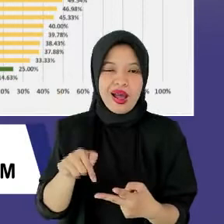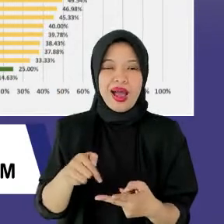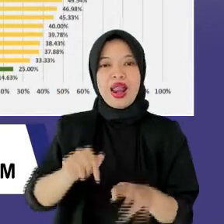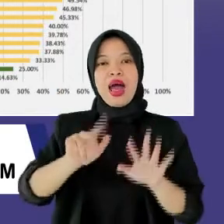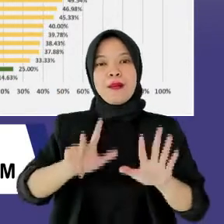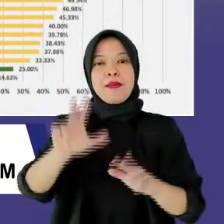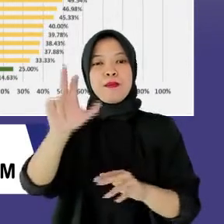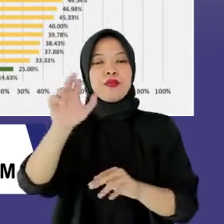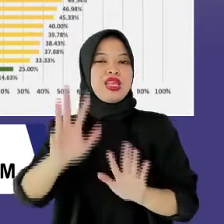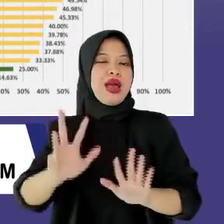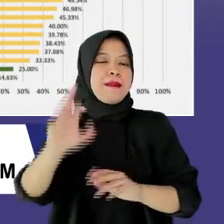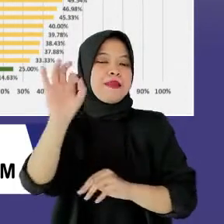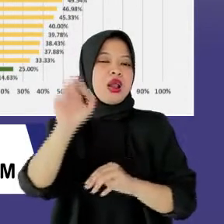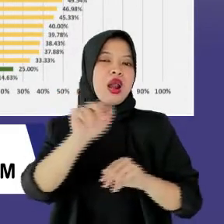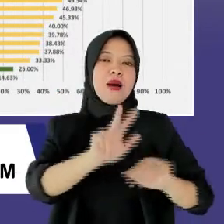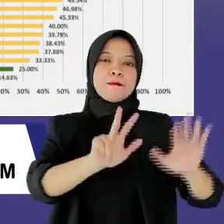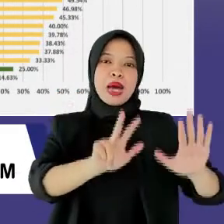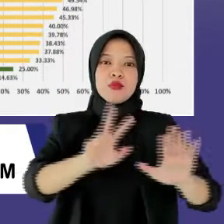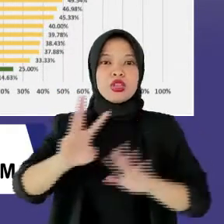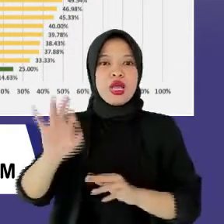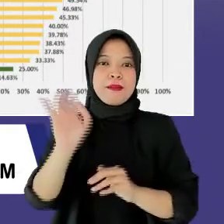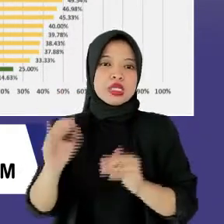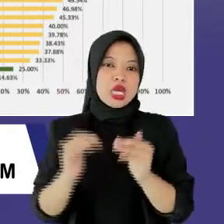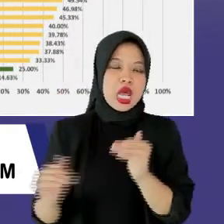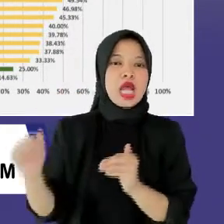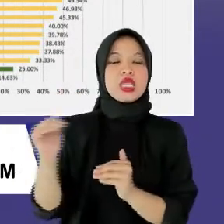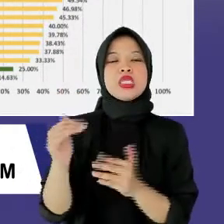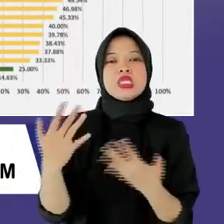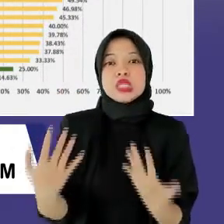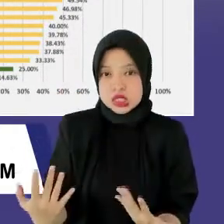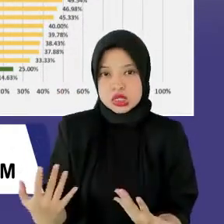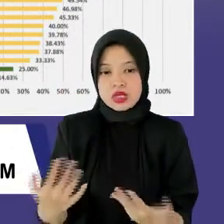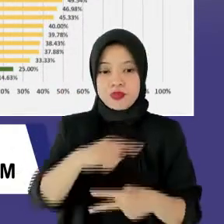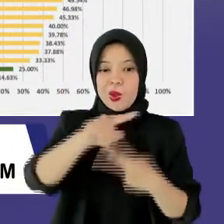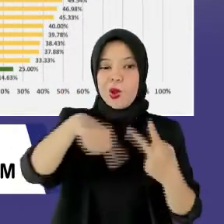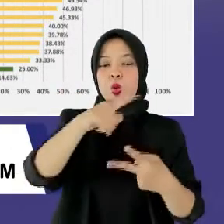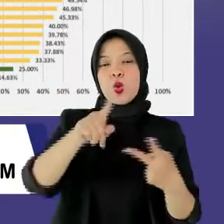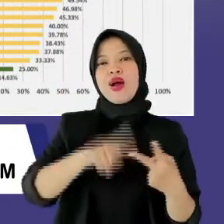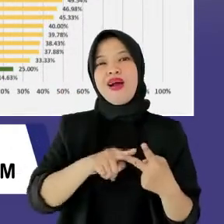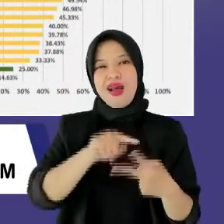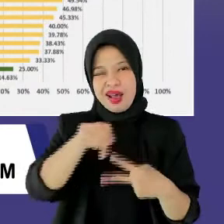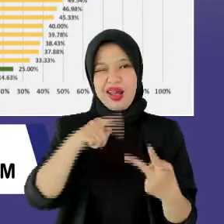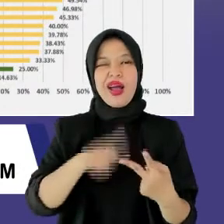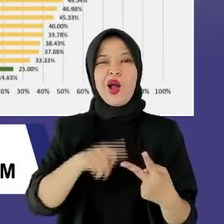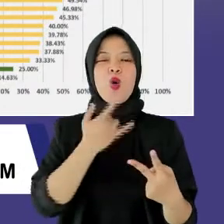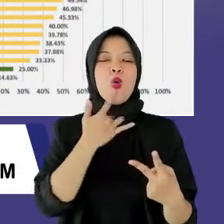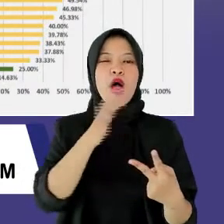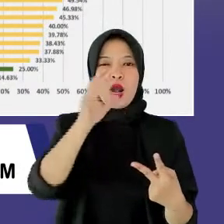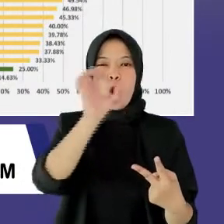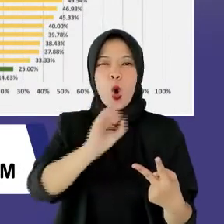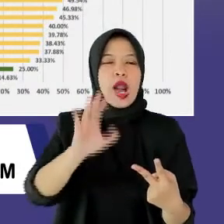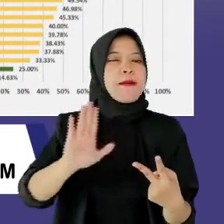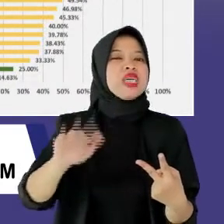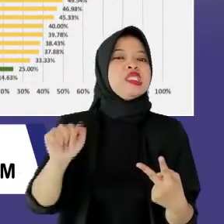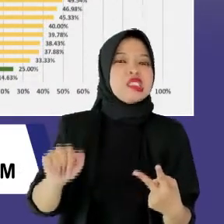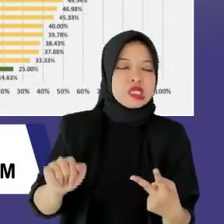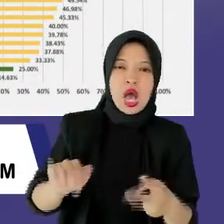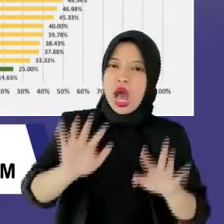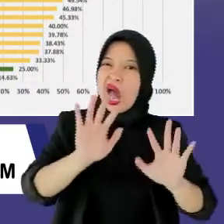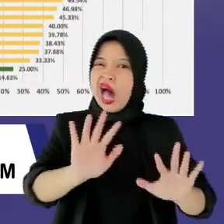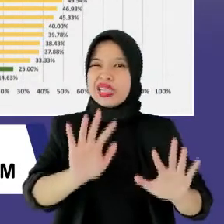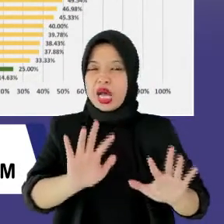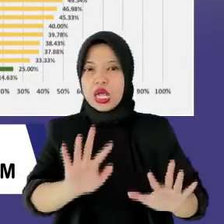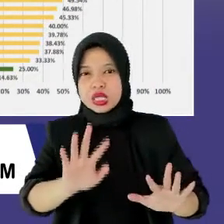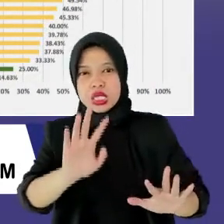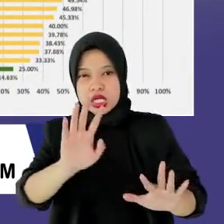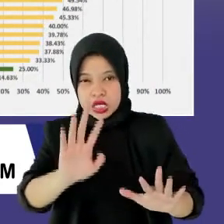di angka 83%. Jadi di luar dua itu, kita lihat masih banyak yang berwarna oranye, artinya tetap harus hati-hati kalau